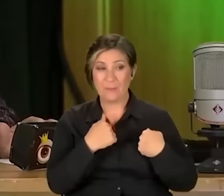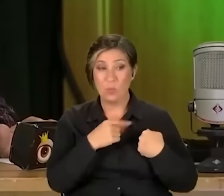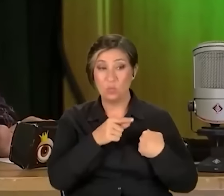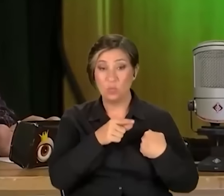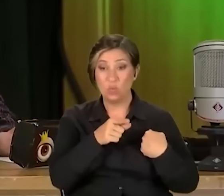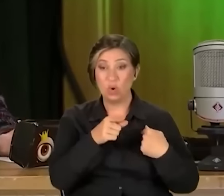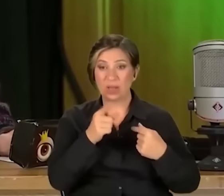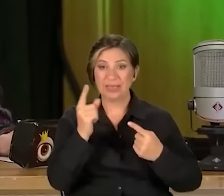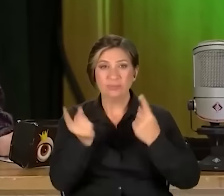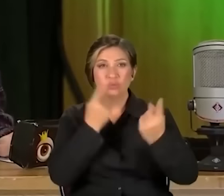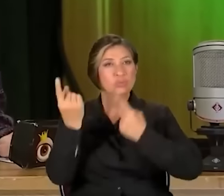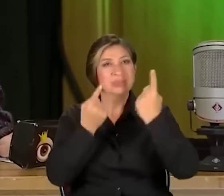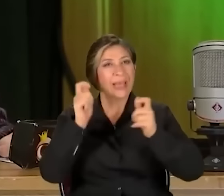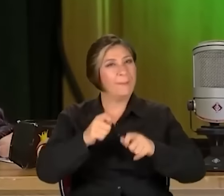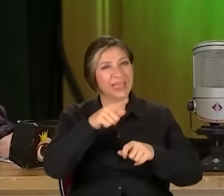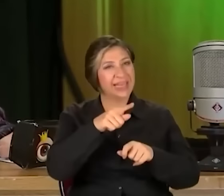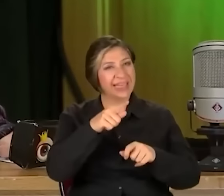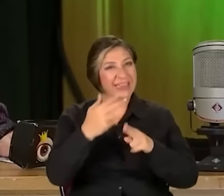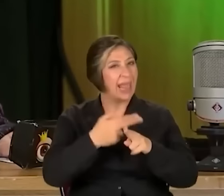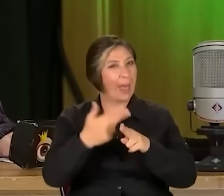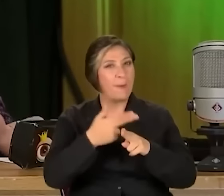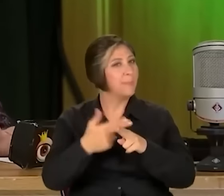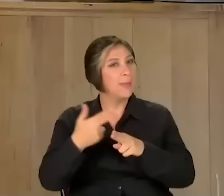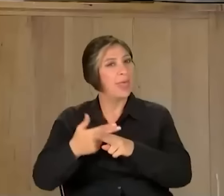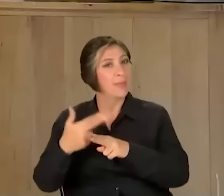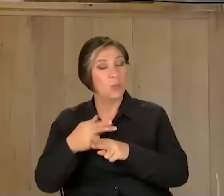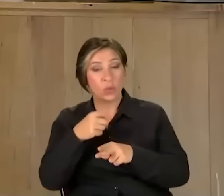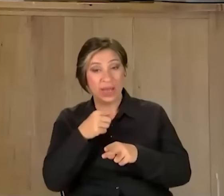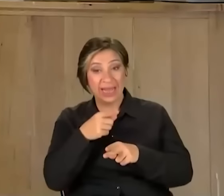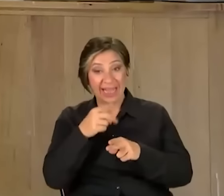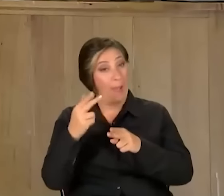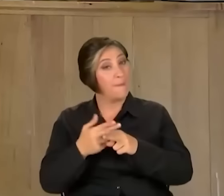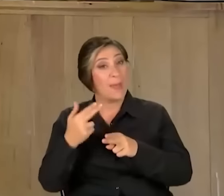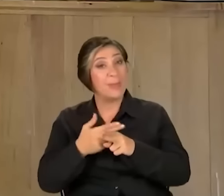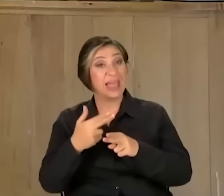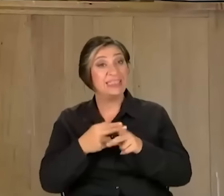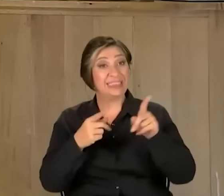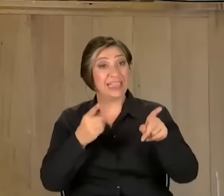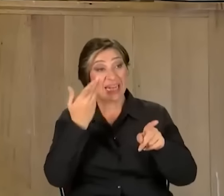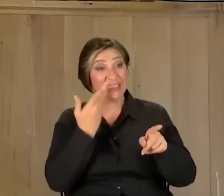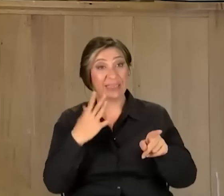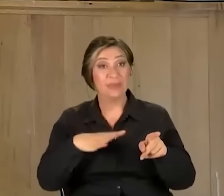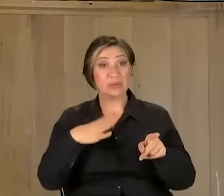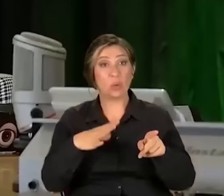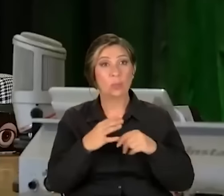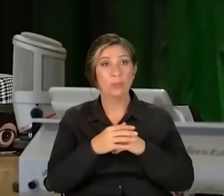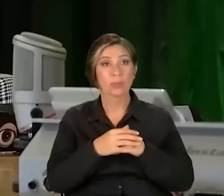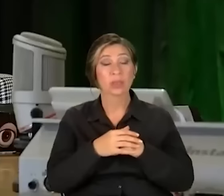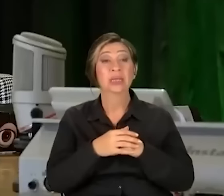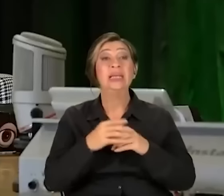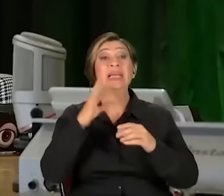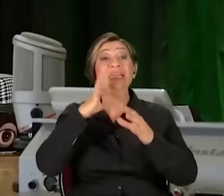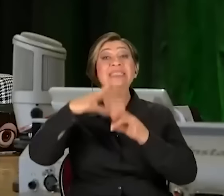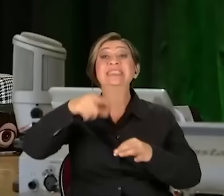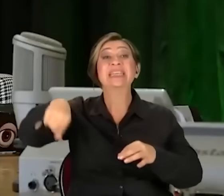bu maceraları senin yaşamanı ya da bu maceraların yaşanmasını senden izlemek istiyorum. Genelde